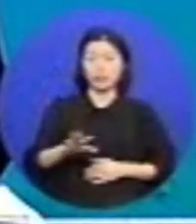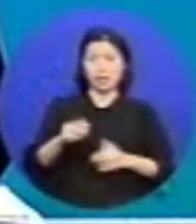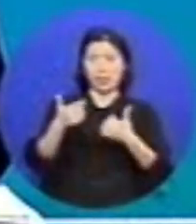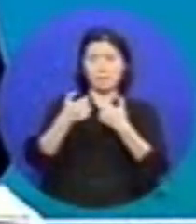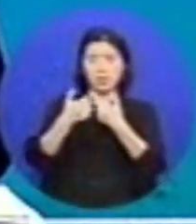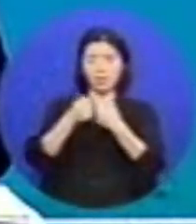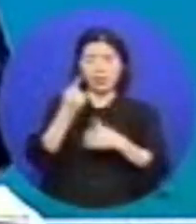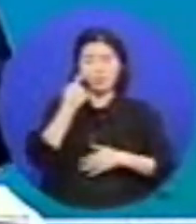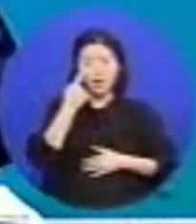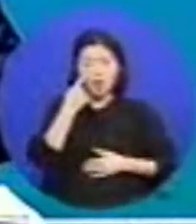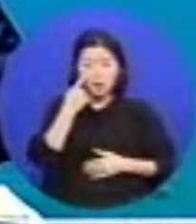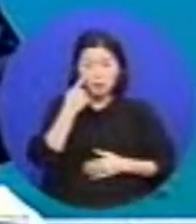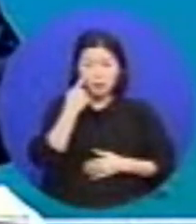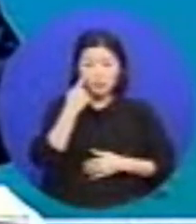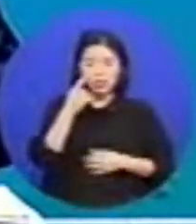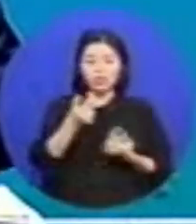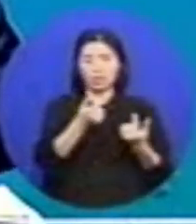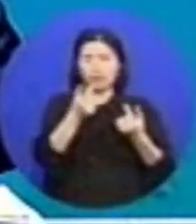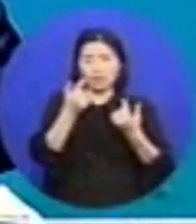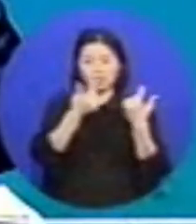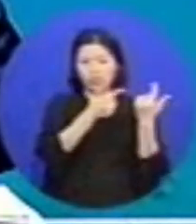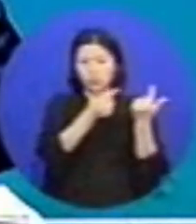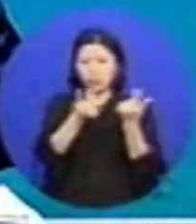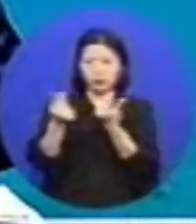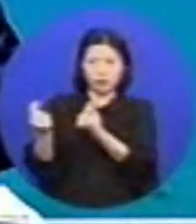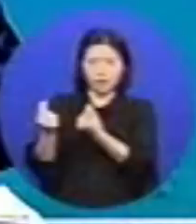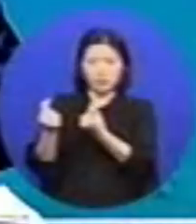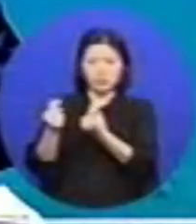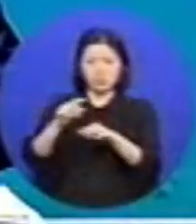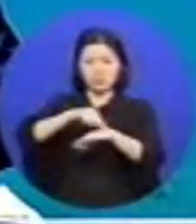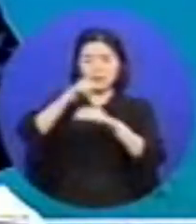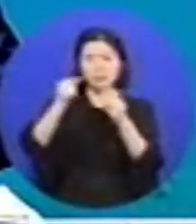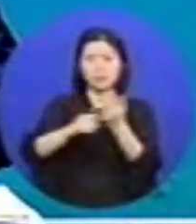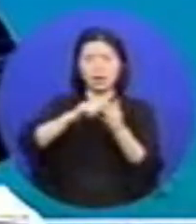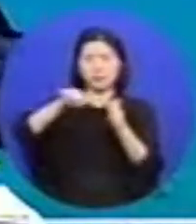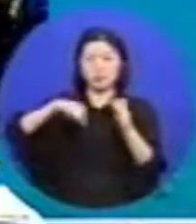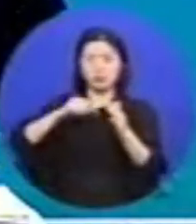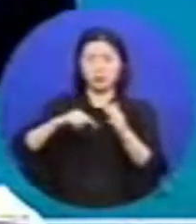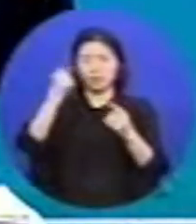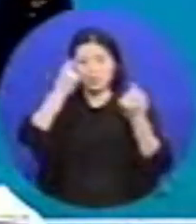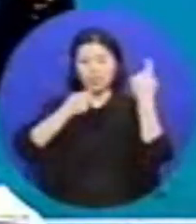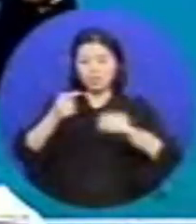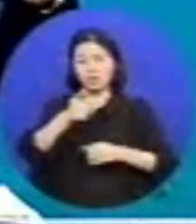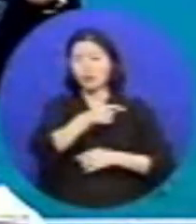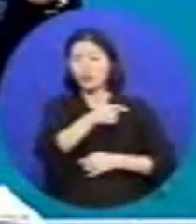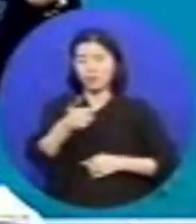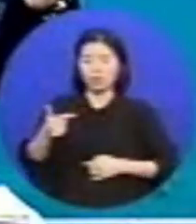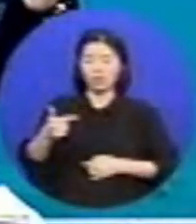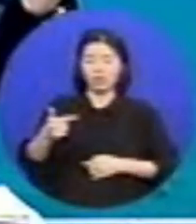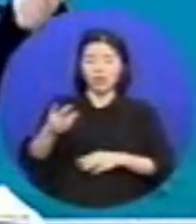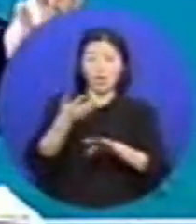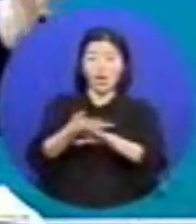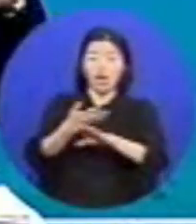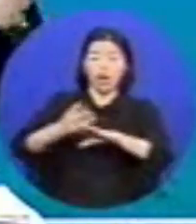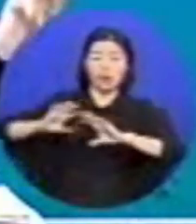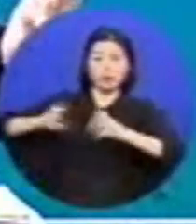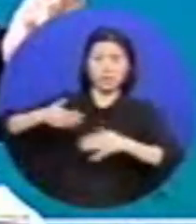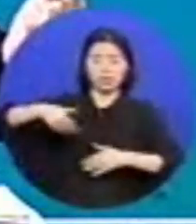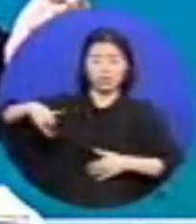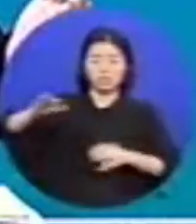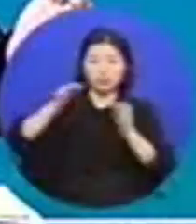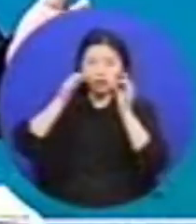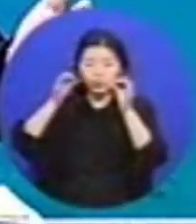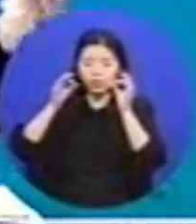해보니까 한결같이 다 마음의 상처가 너무 심해요. 외국에 나가서 선교하겠다고까지